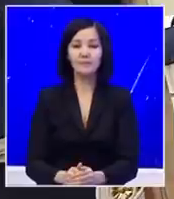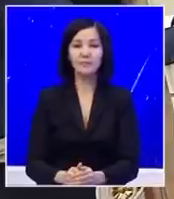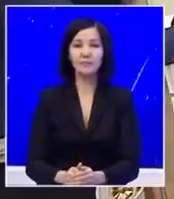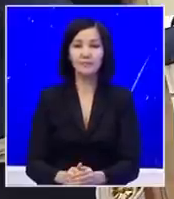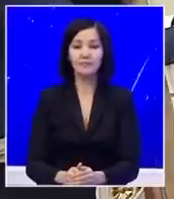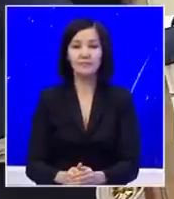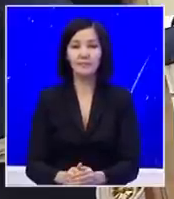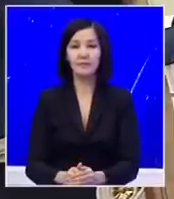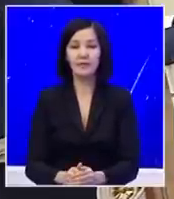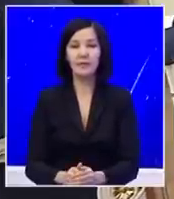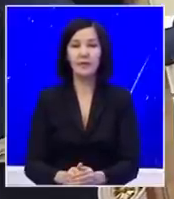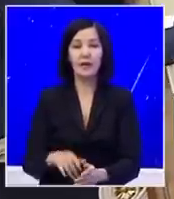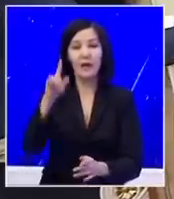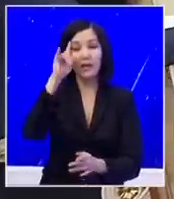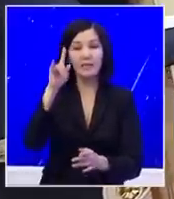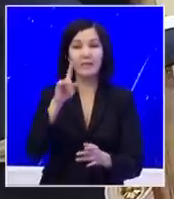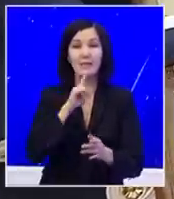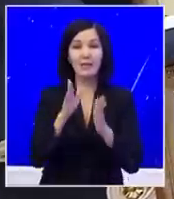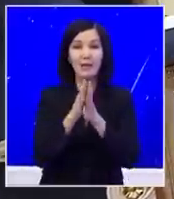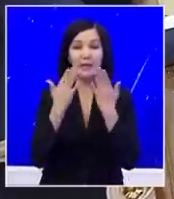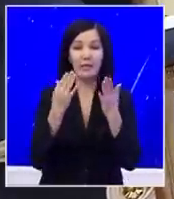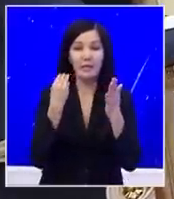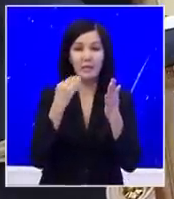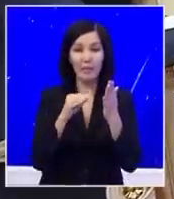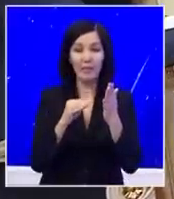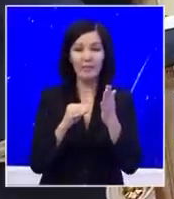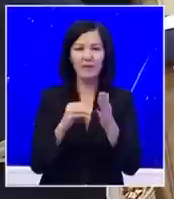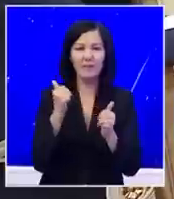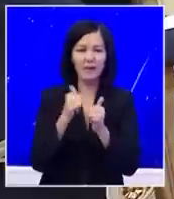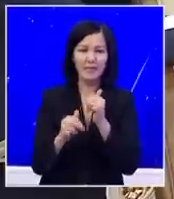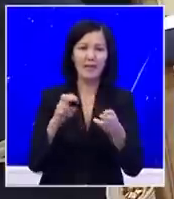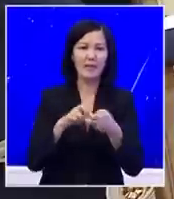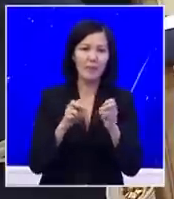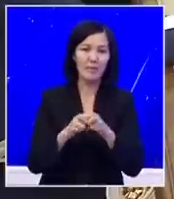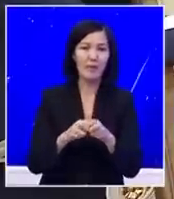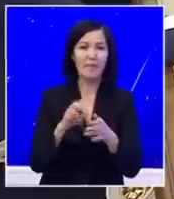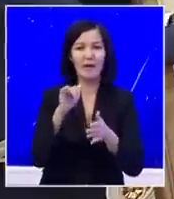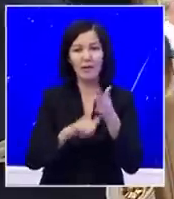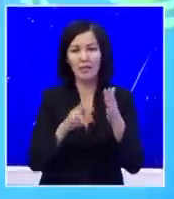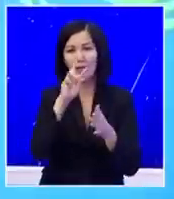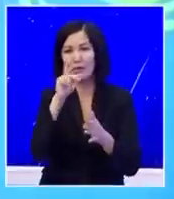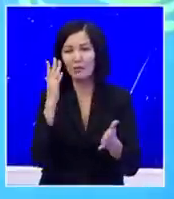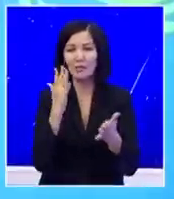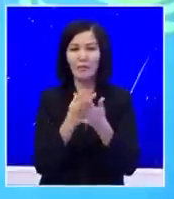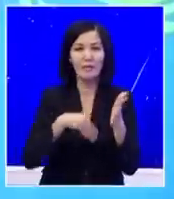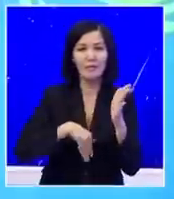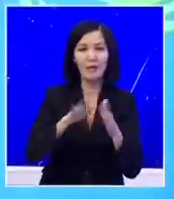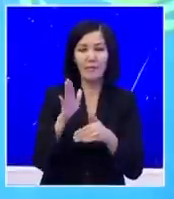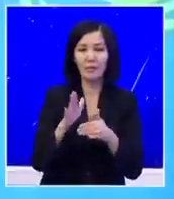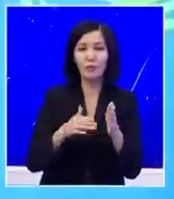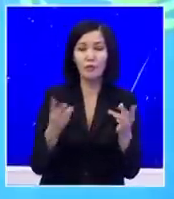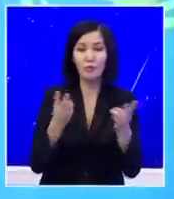аксиома. Елімізде оқулықтардың сапасы мәселесі жиі көтеріледі. Білім сапасы айналып келгенде оқулықтың сапасына байланысты.